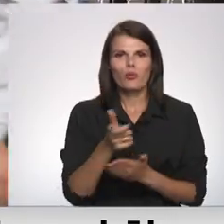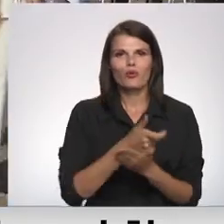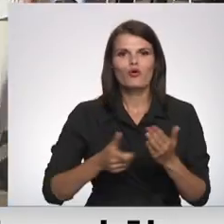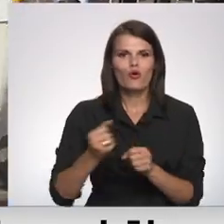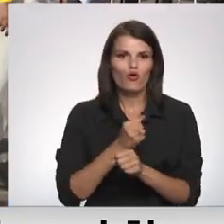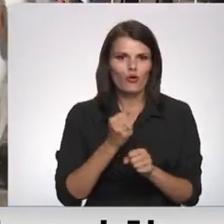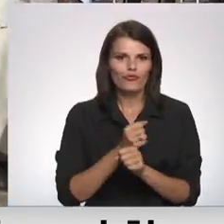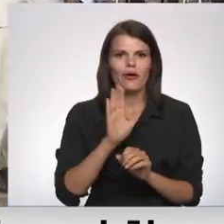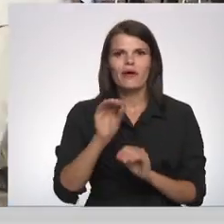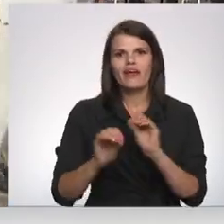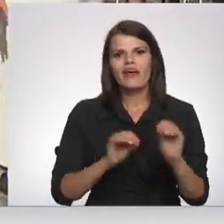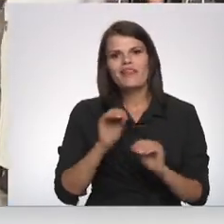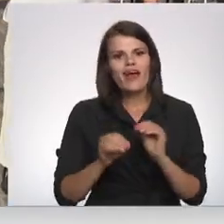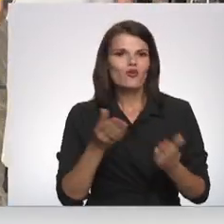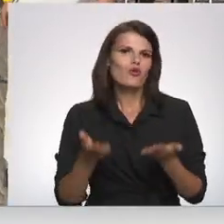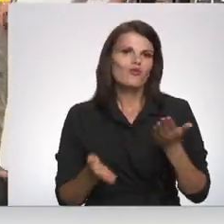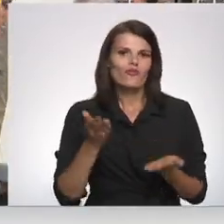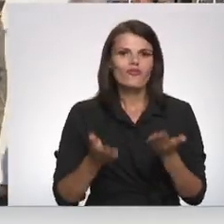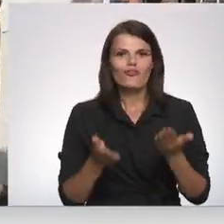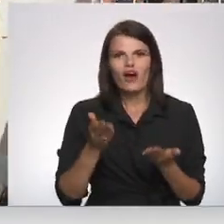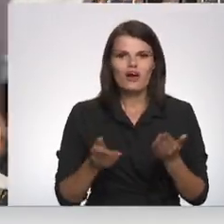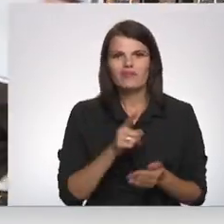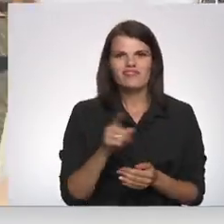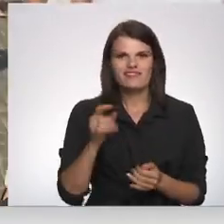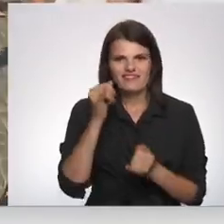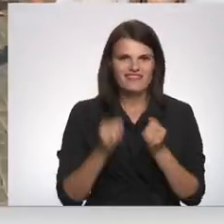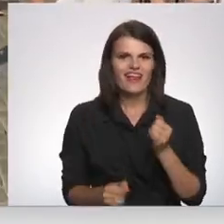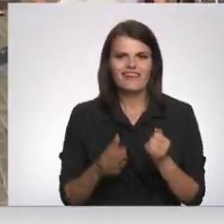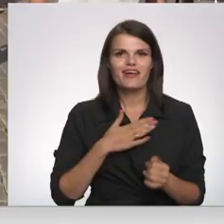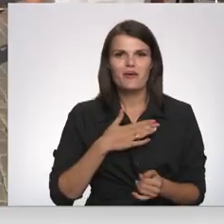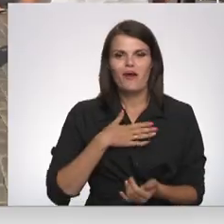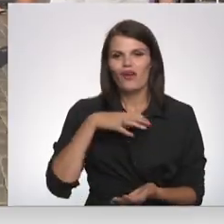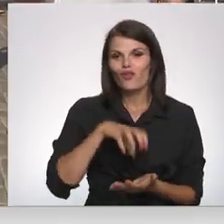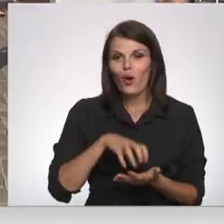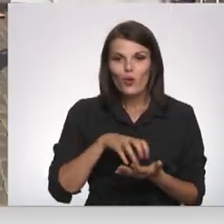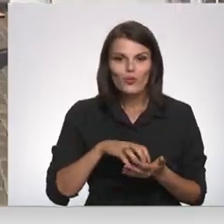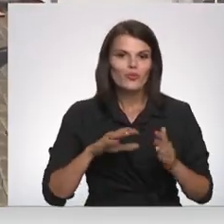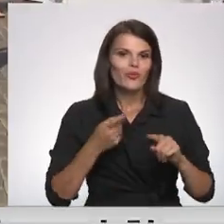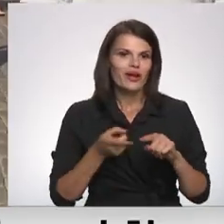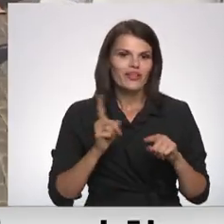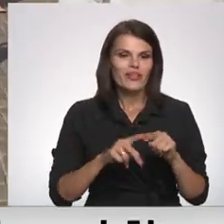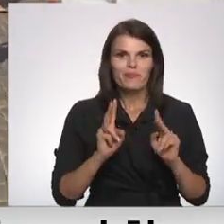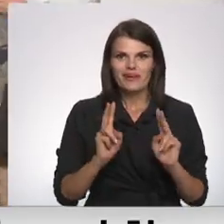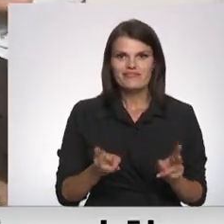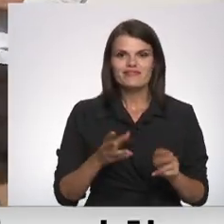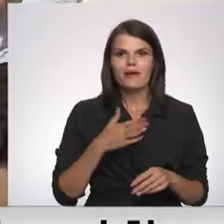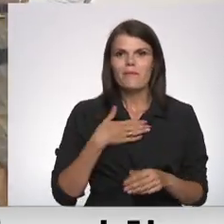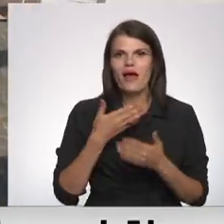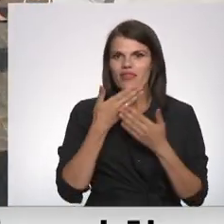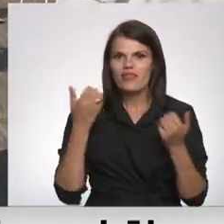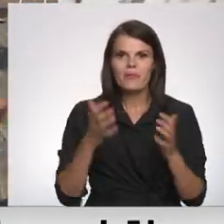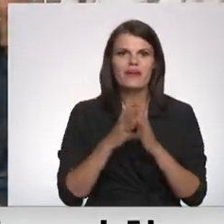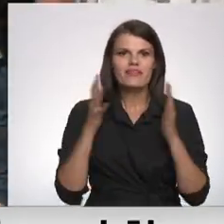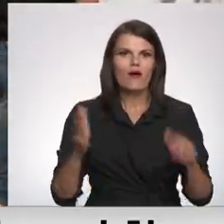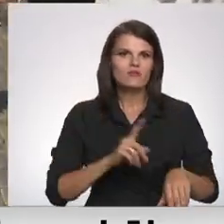Par dekoru varbūt tas ir mana viens sliktāka kūka. Tāpēc, ka man nebija ļoti